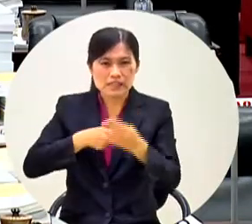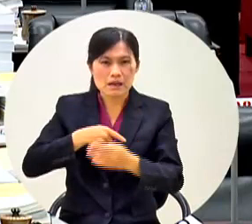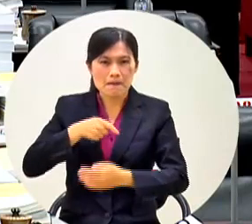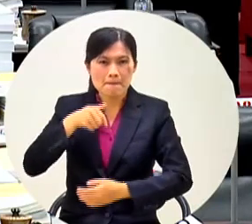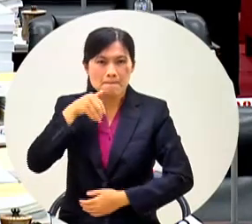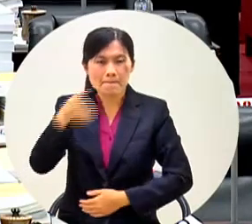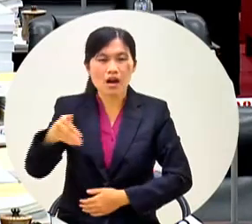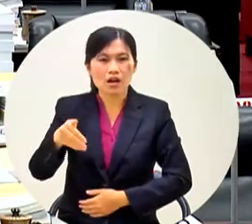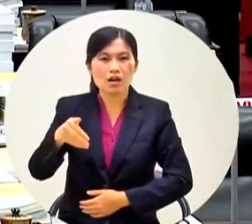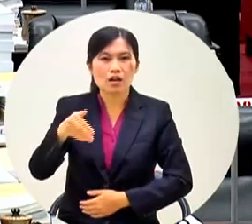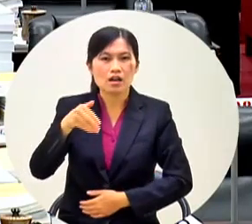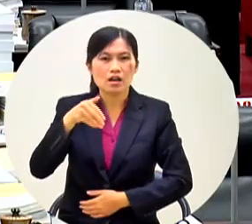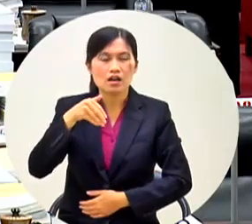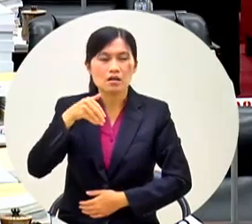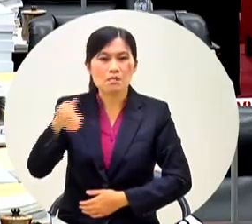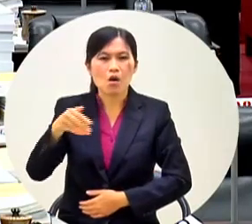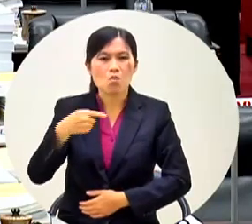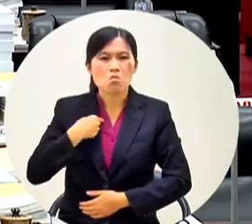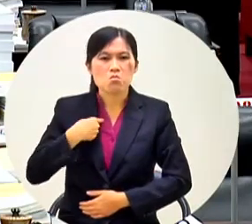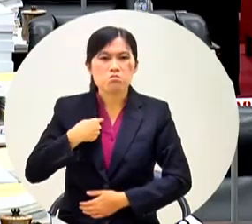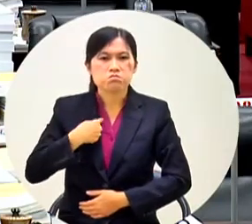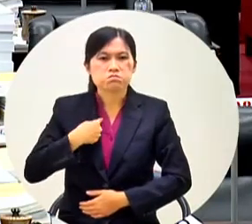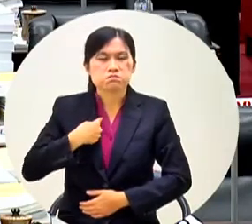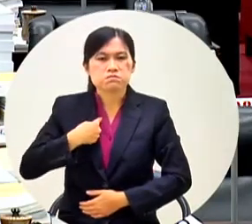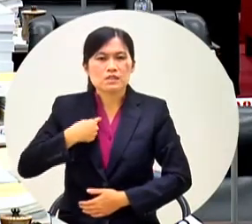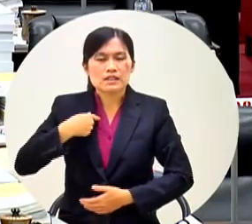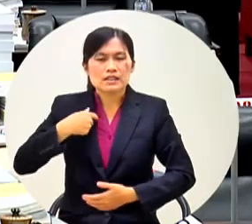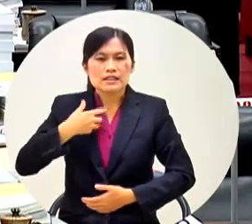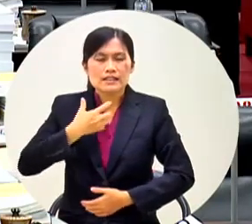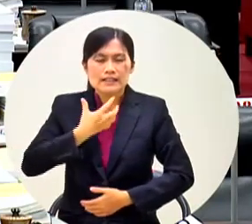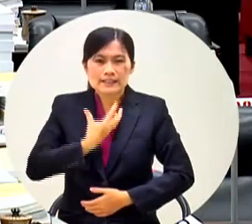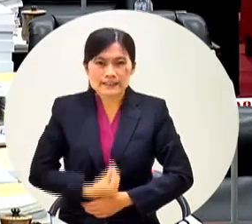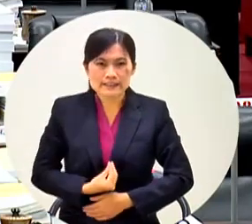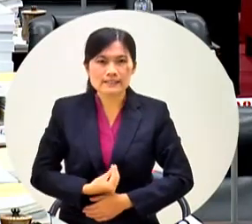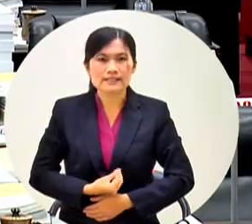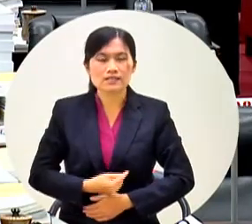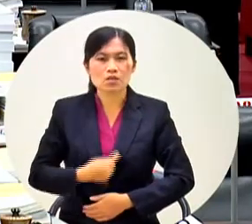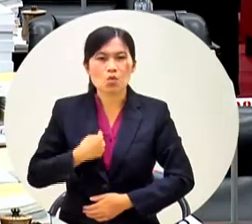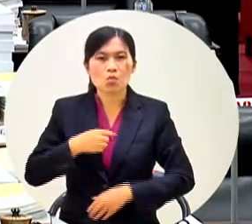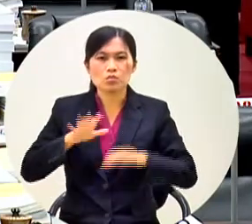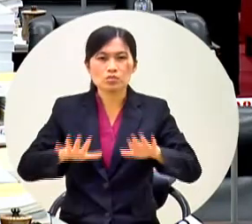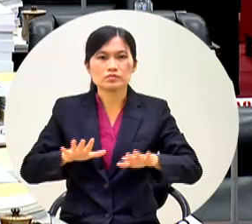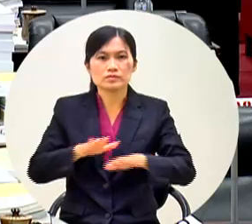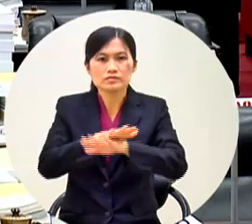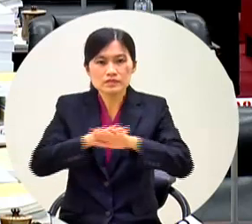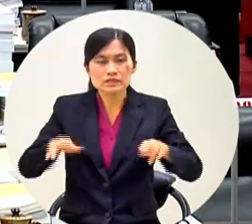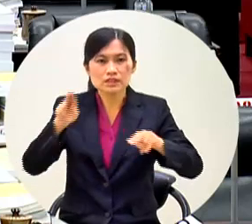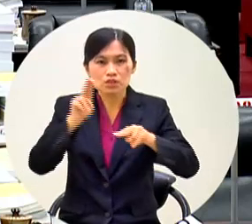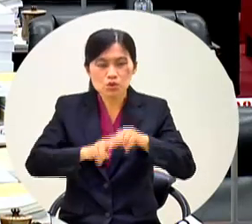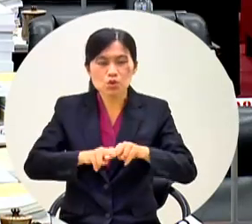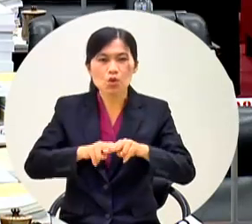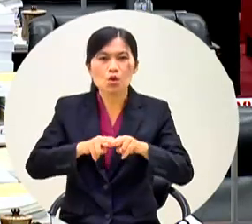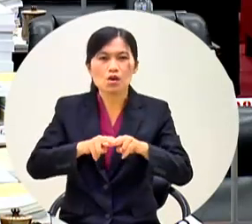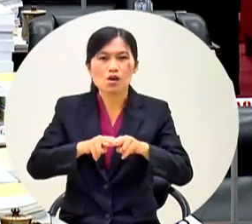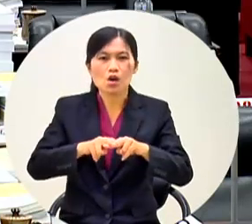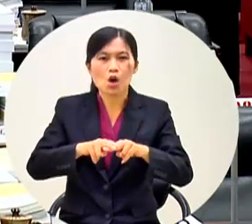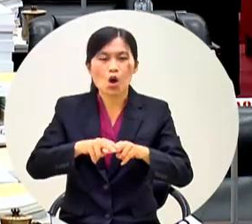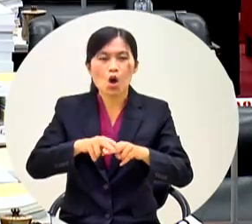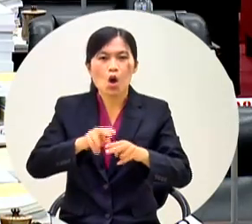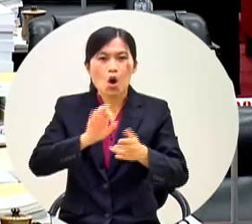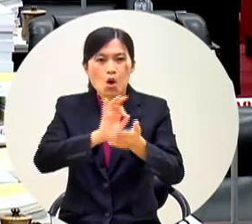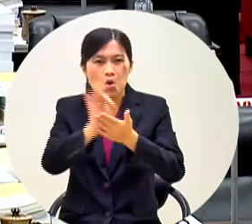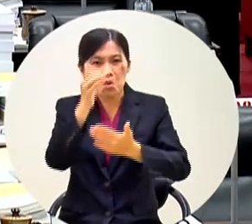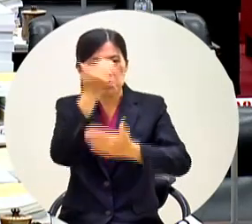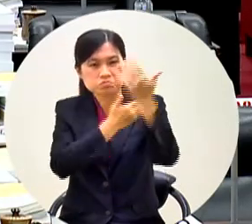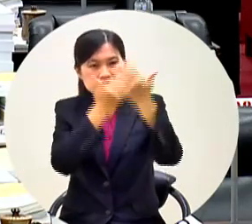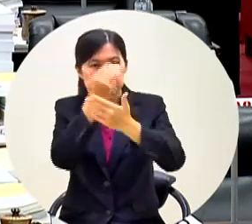的遗憾，所以我们今天用进错，我们今天用所有的画面来告诉高雄市民，也来